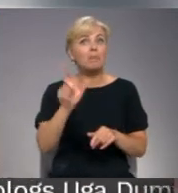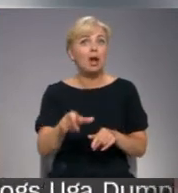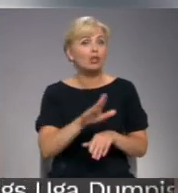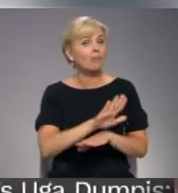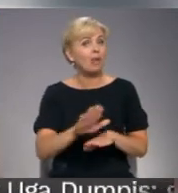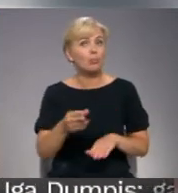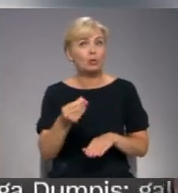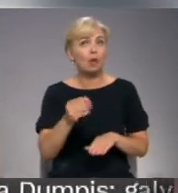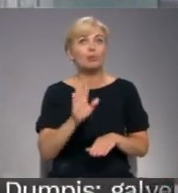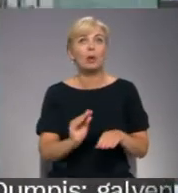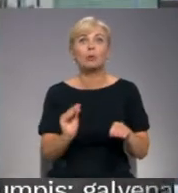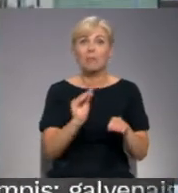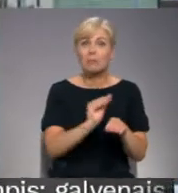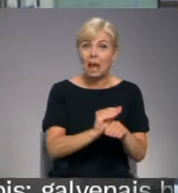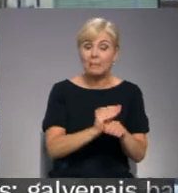Vita Anstrate.